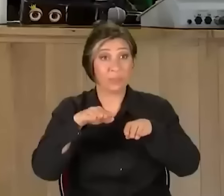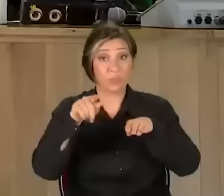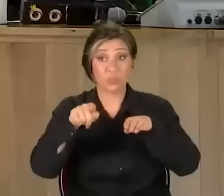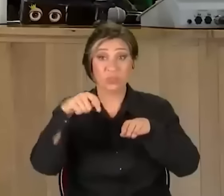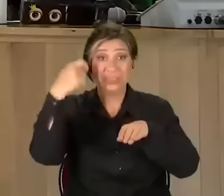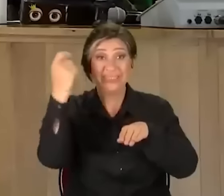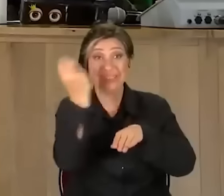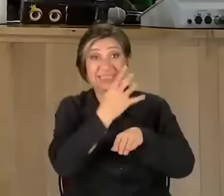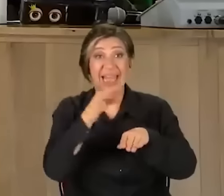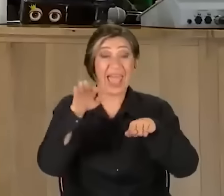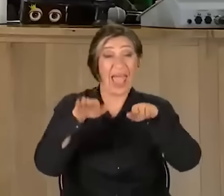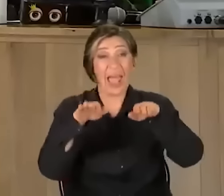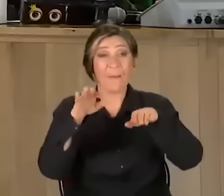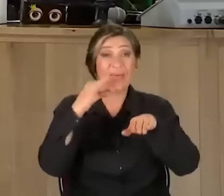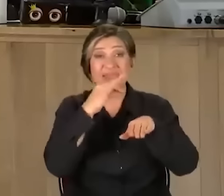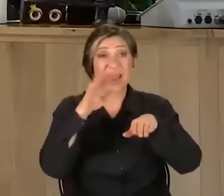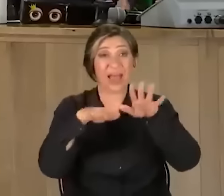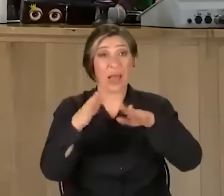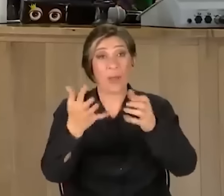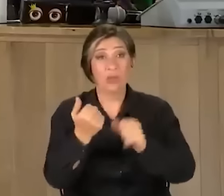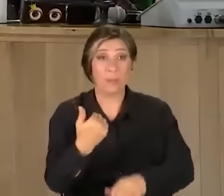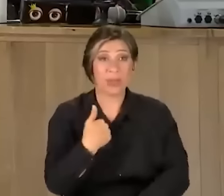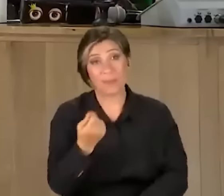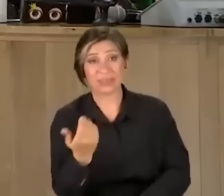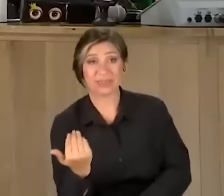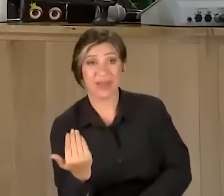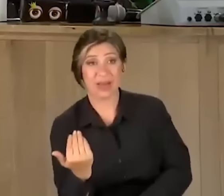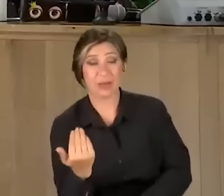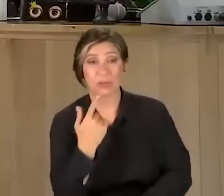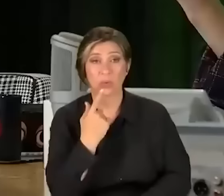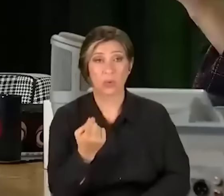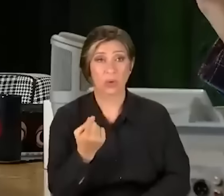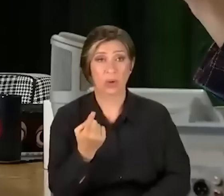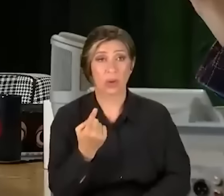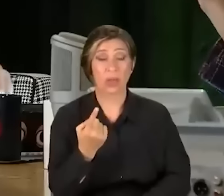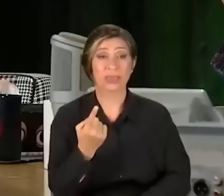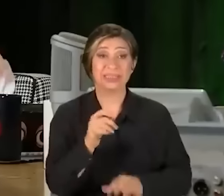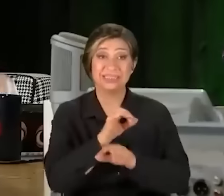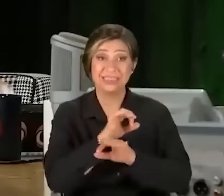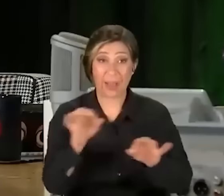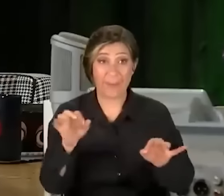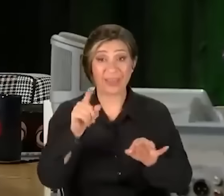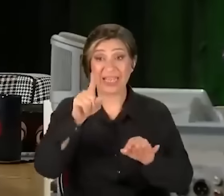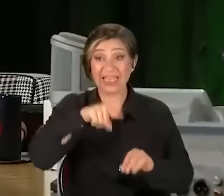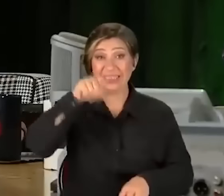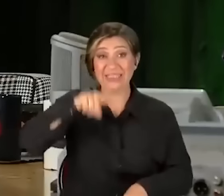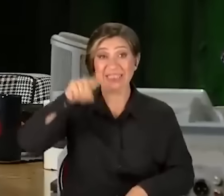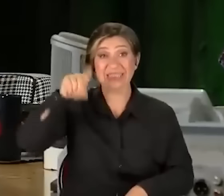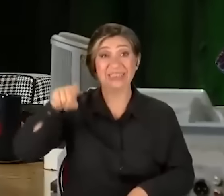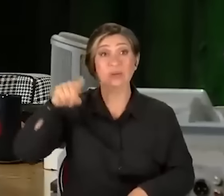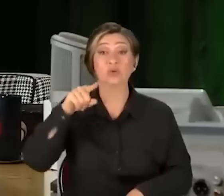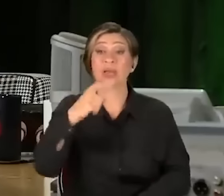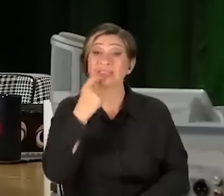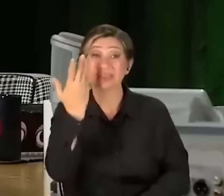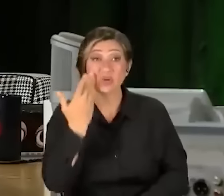bu diziyle hemen hemen aynı reklamı alıyor. Ver bana diyor bunun parasını. Ve tamamen bir istatistik koyamıyor ortaya. Şu